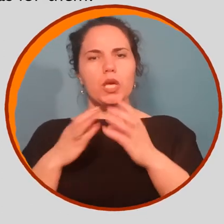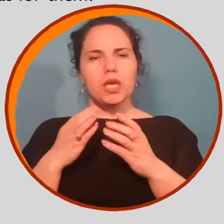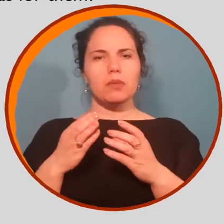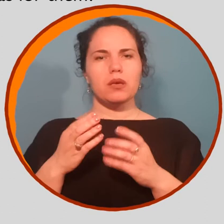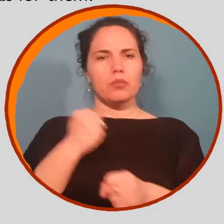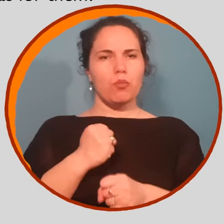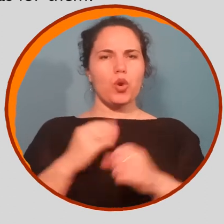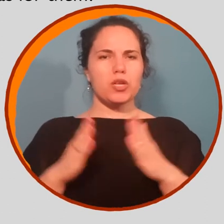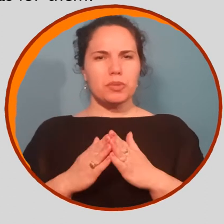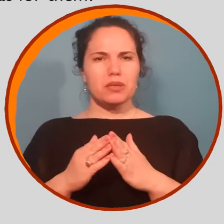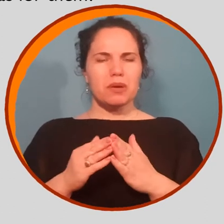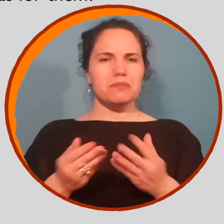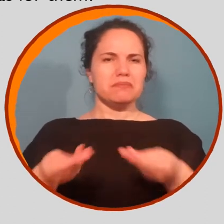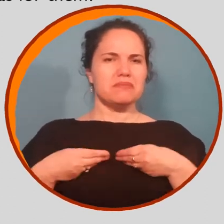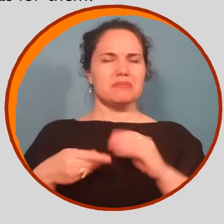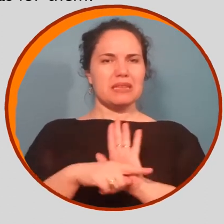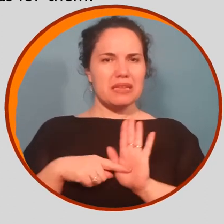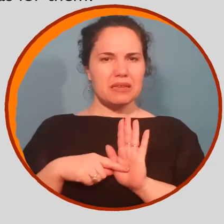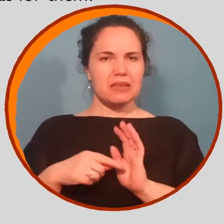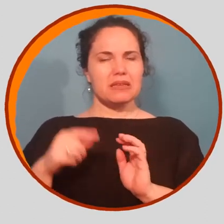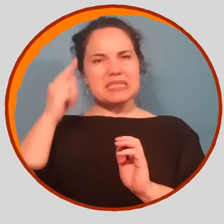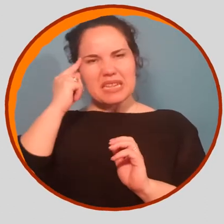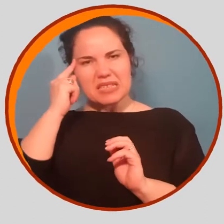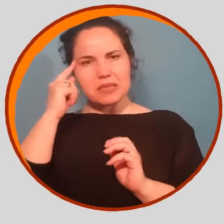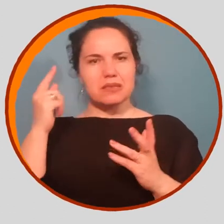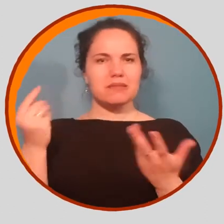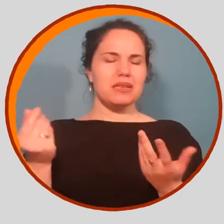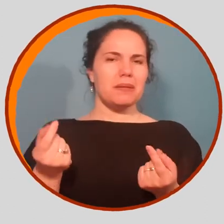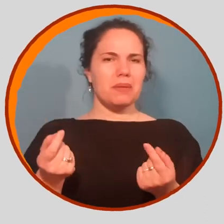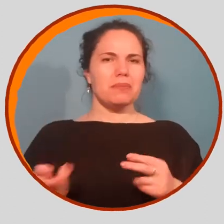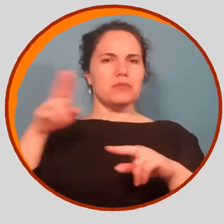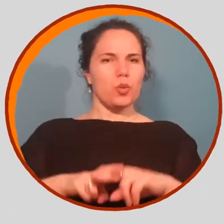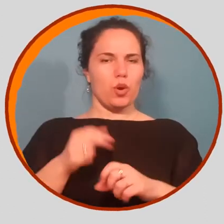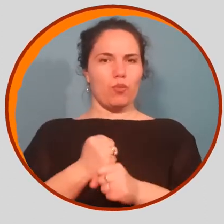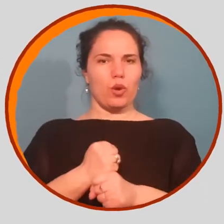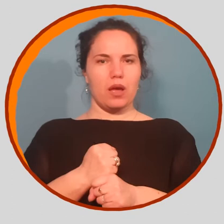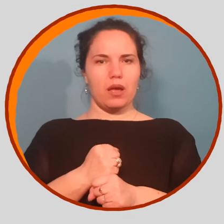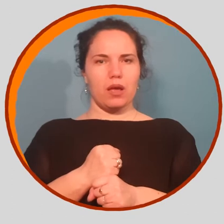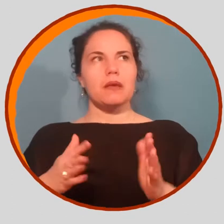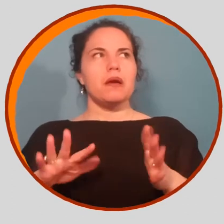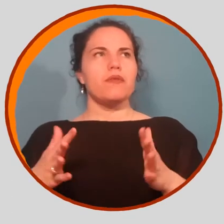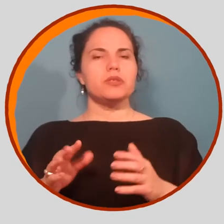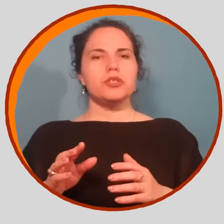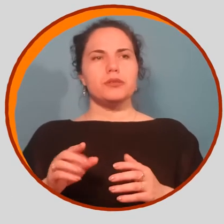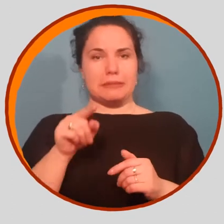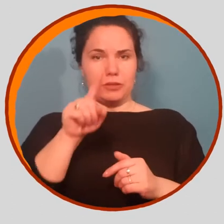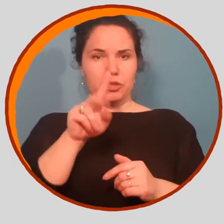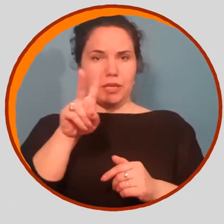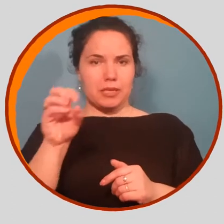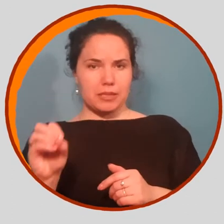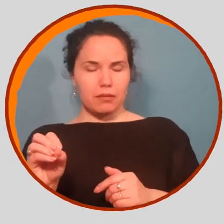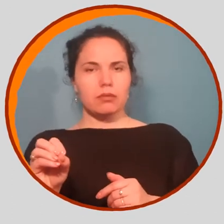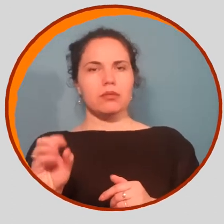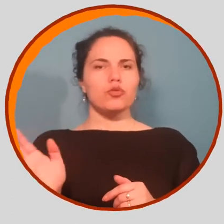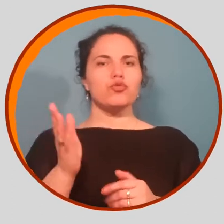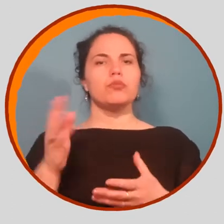cilësore duke pasur parasysh pasoja që kjo kohë ka për ta. Sigurisht, fëmijët dhe adoleshentët janë me inteligjencën e të rriturit. Ata